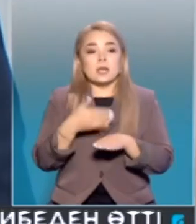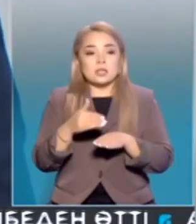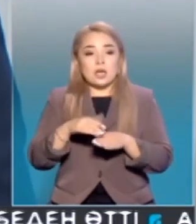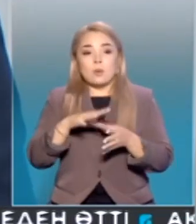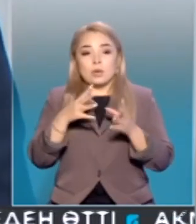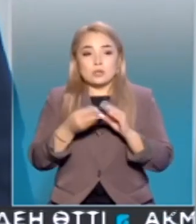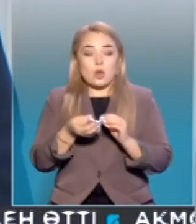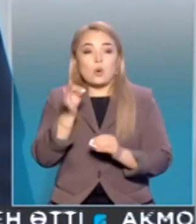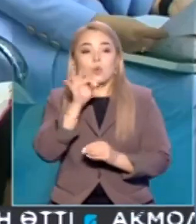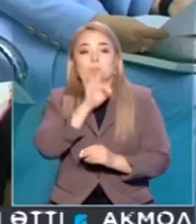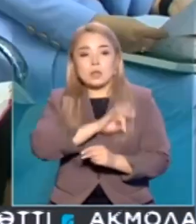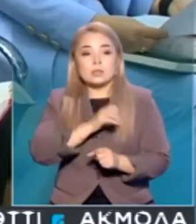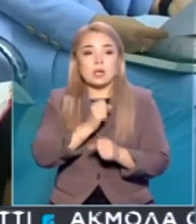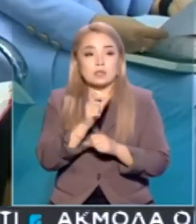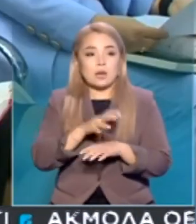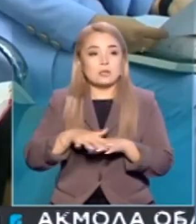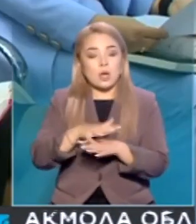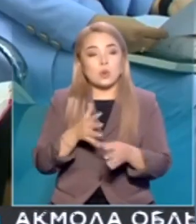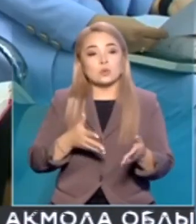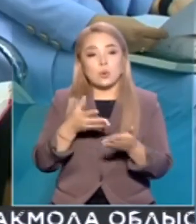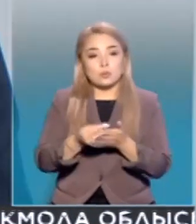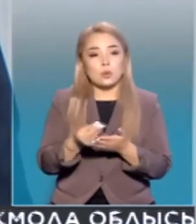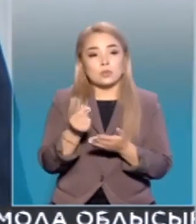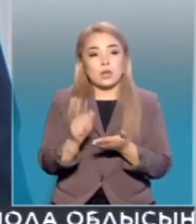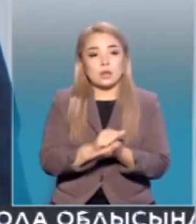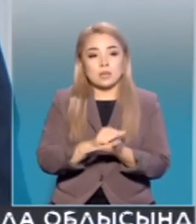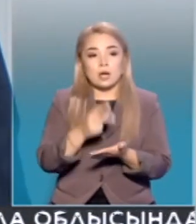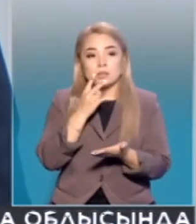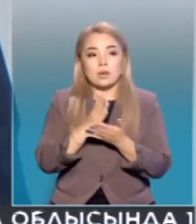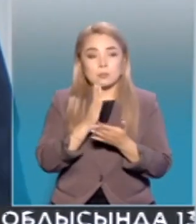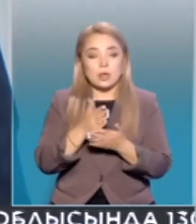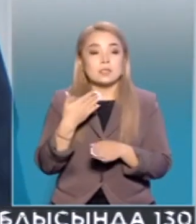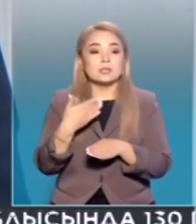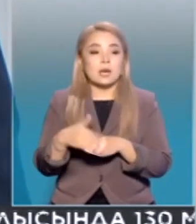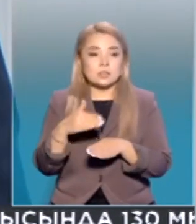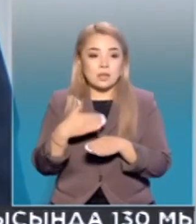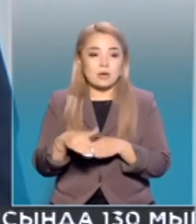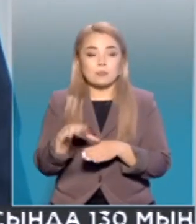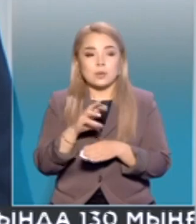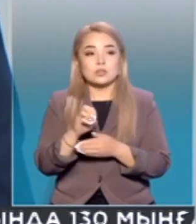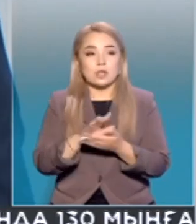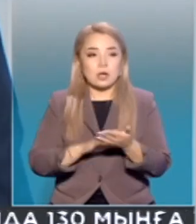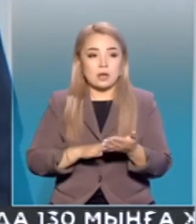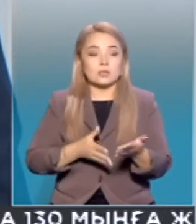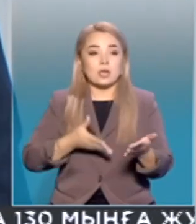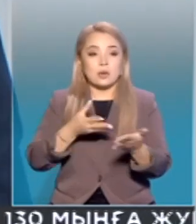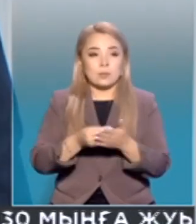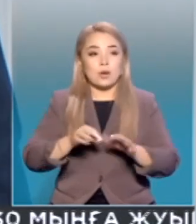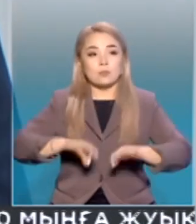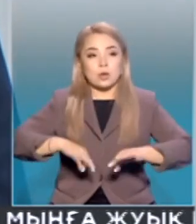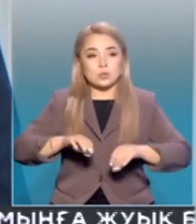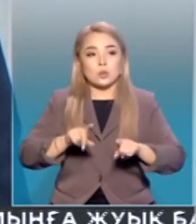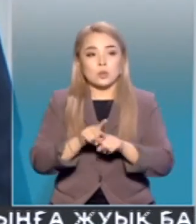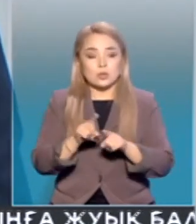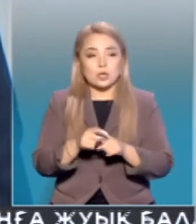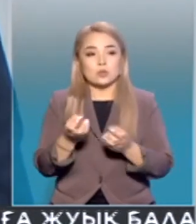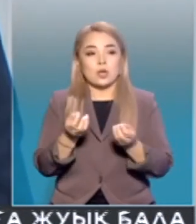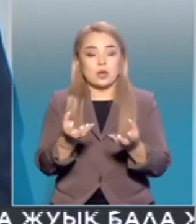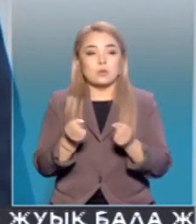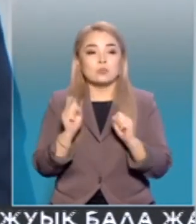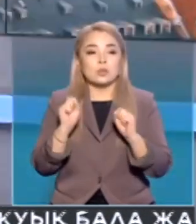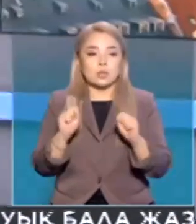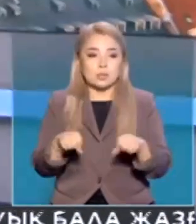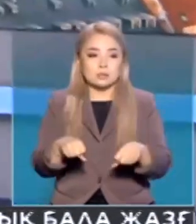неғұрлым қолжетімді болады халыққа. Төлем құжатын алады, несиесін барып жасақтай береді, артынан машина автокөлік келген кезде оны да ала береді жаңа.